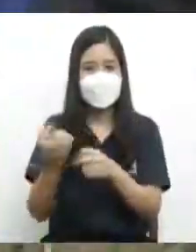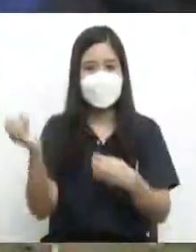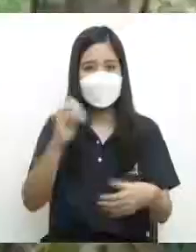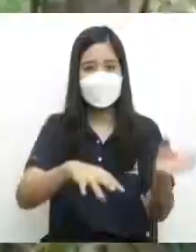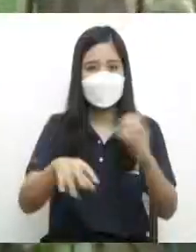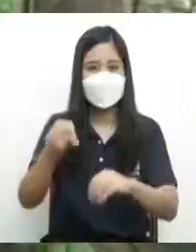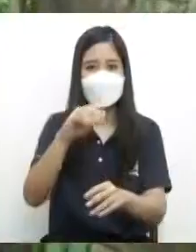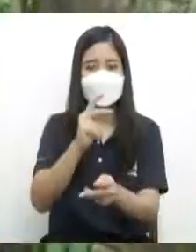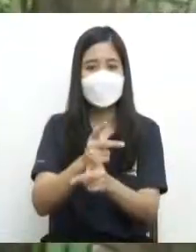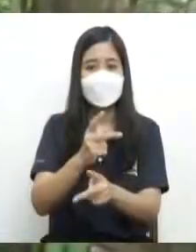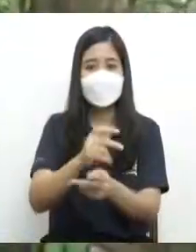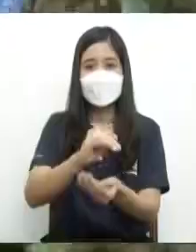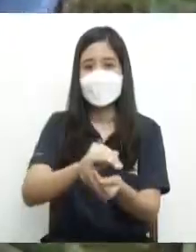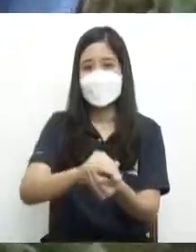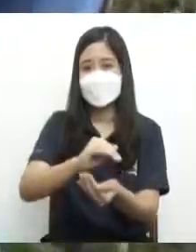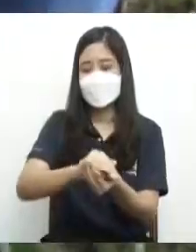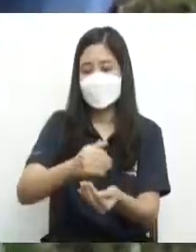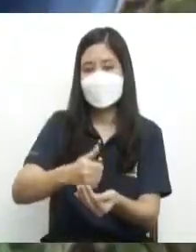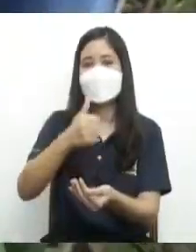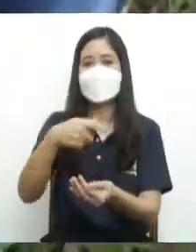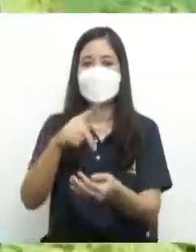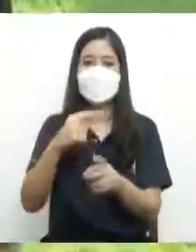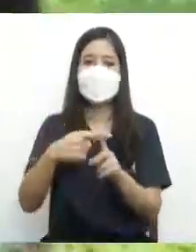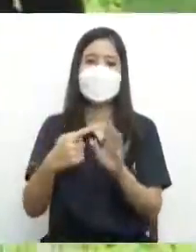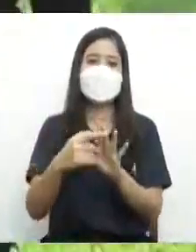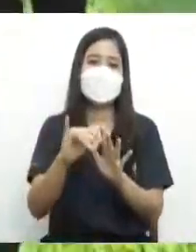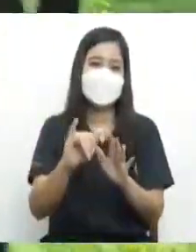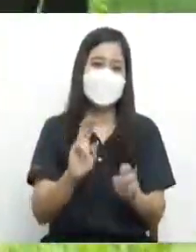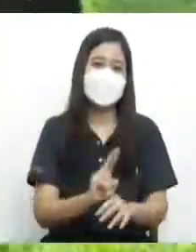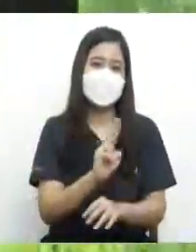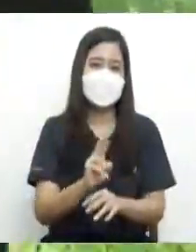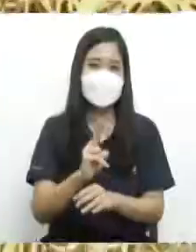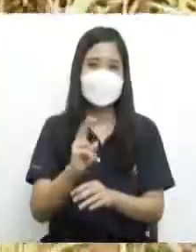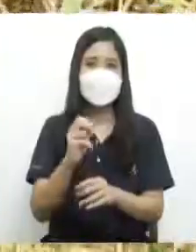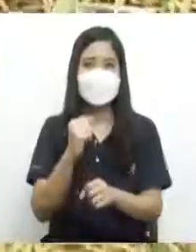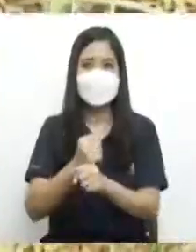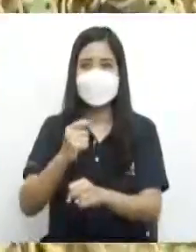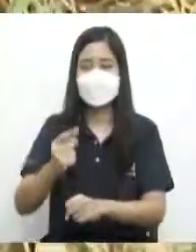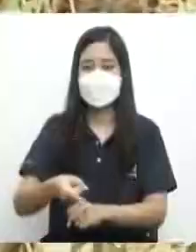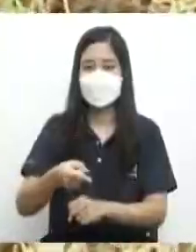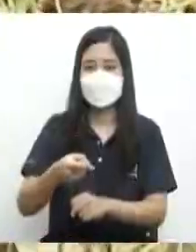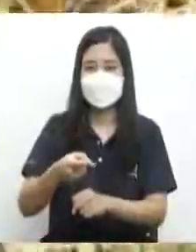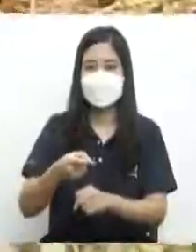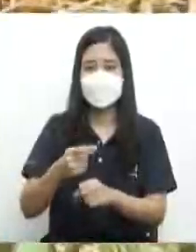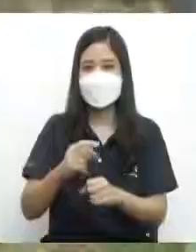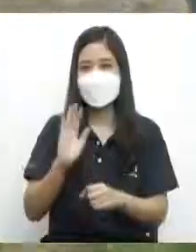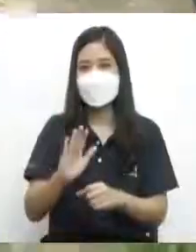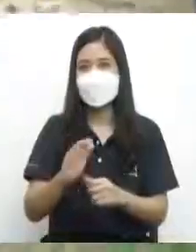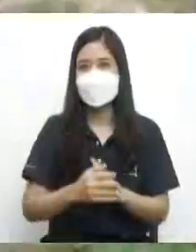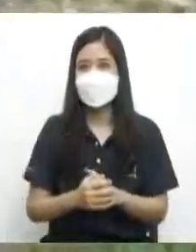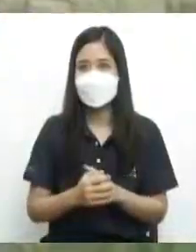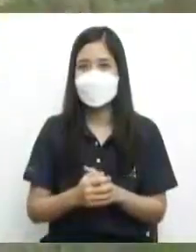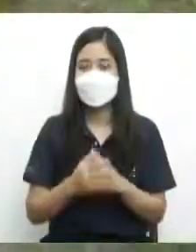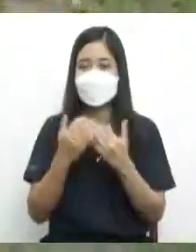ภาพได้ก็จะเป็นปุ๋ยน้ำแล้วก็ใช้ภายในศูนย์ในแปลงสาธิตและส่วนหนึ่งเราก็จะแจกจ่ายกับเกษตรกรที่สนใจสามาร